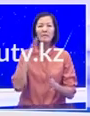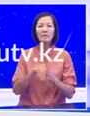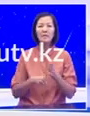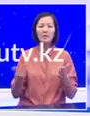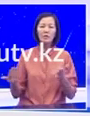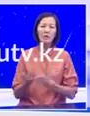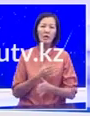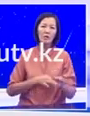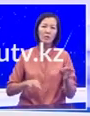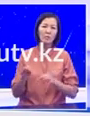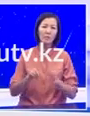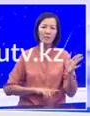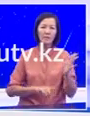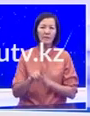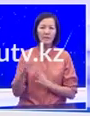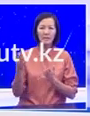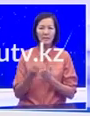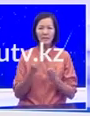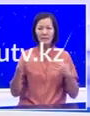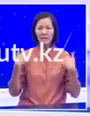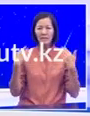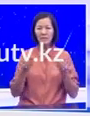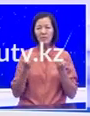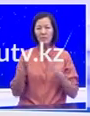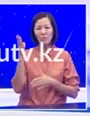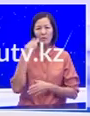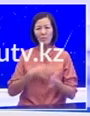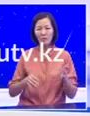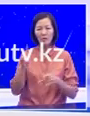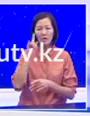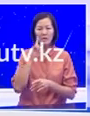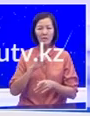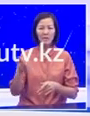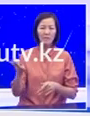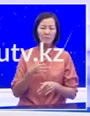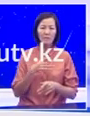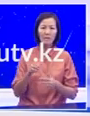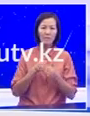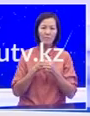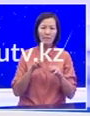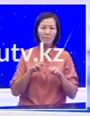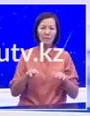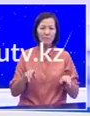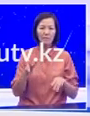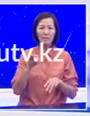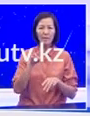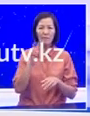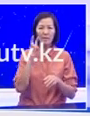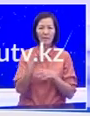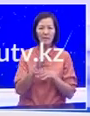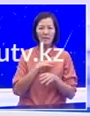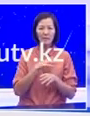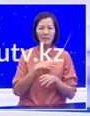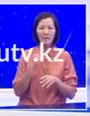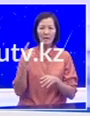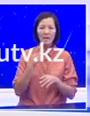инвестициялық жаңа жобаларға старт берді. Сәттілік тіледі. Бүгін Алматы облысына Қазақстан Республикасының премьер-министрі Асқар Мамин келді. Сапар